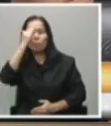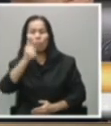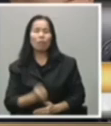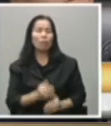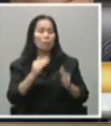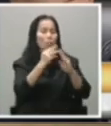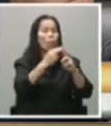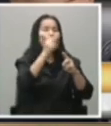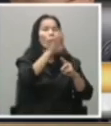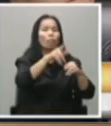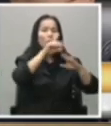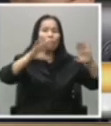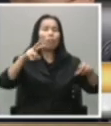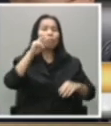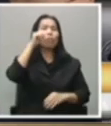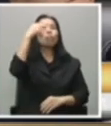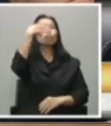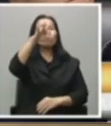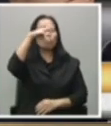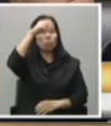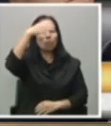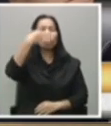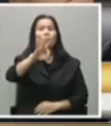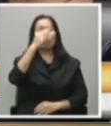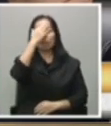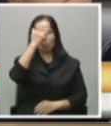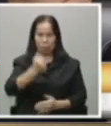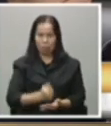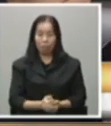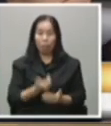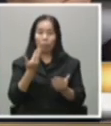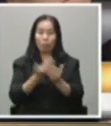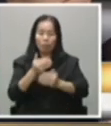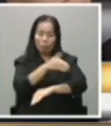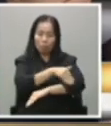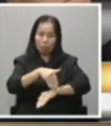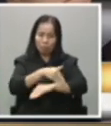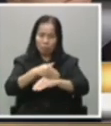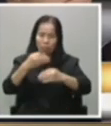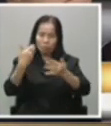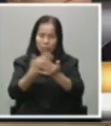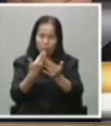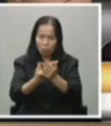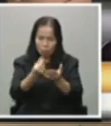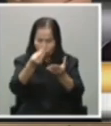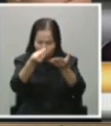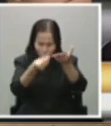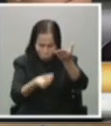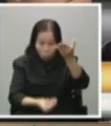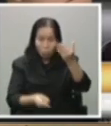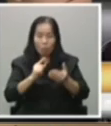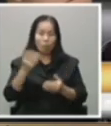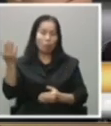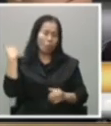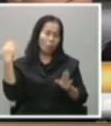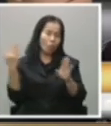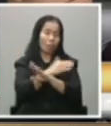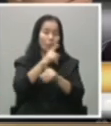รีเมื่อดูจากทรัพย์สินของพลเอกประยุทธ์จันทร์โอชาเมื่อครั้งดำรงตำแหน่งนายกรัฐมนตรีเมื่อวันที่4กันยาย